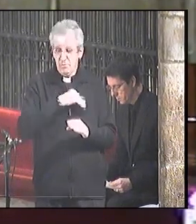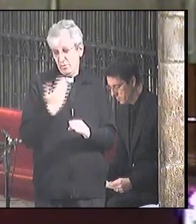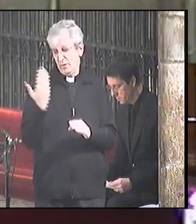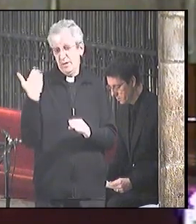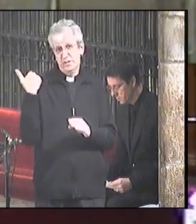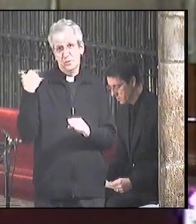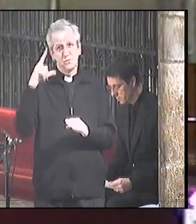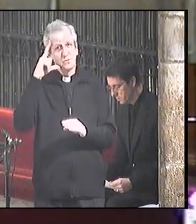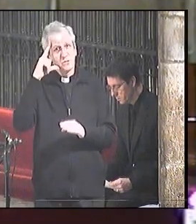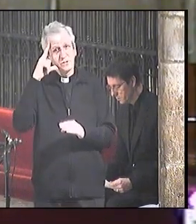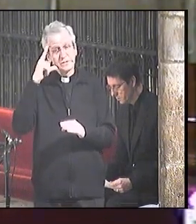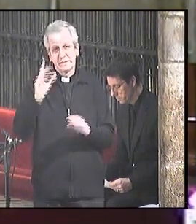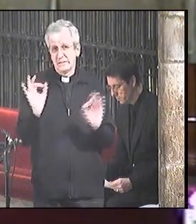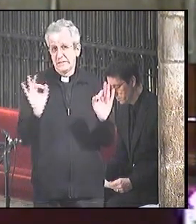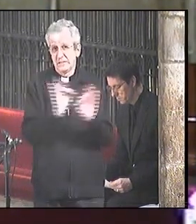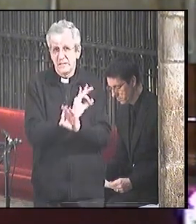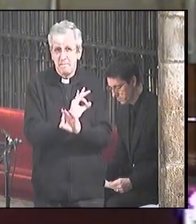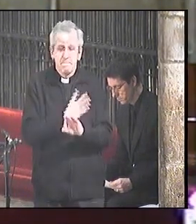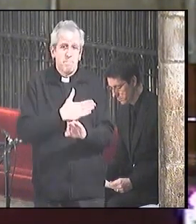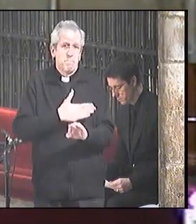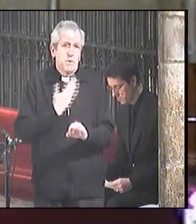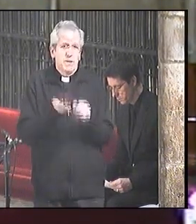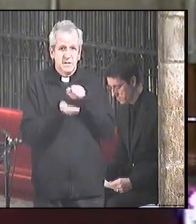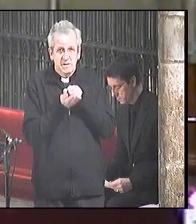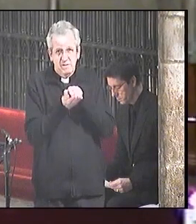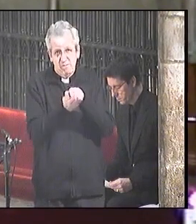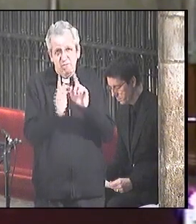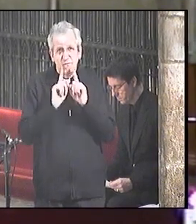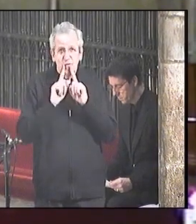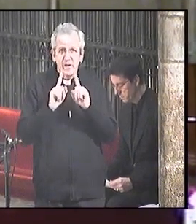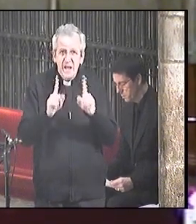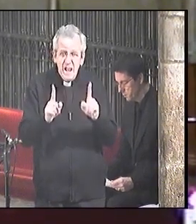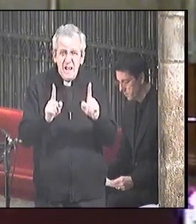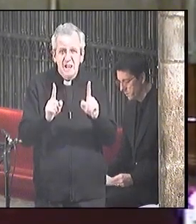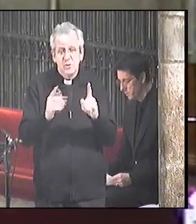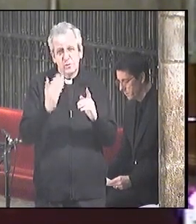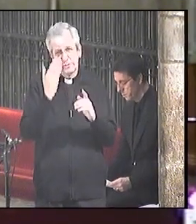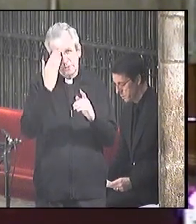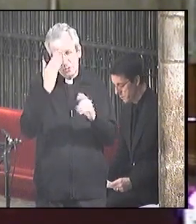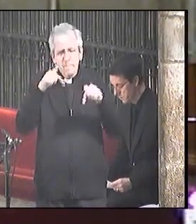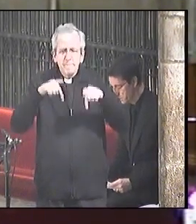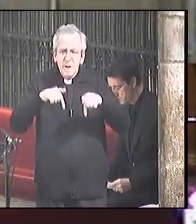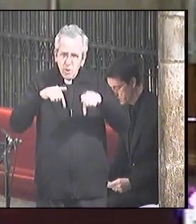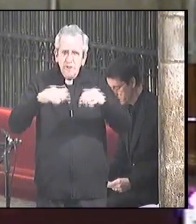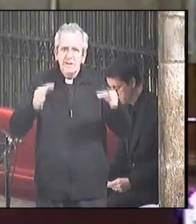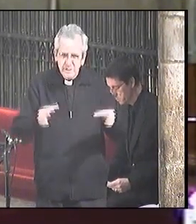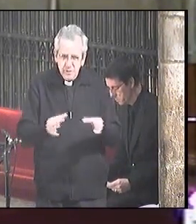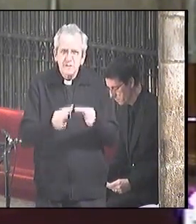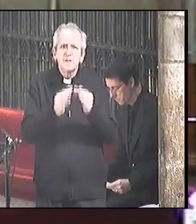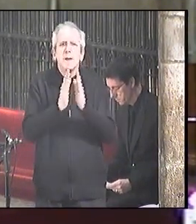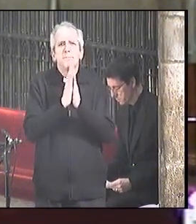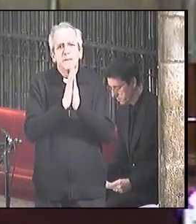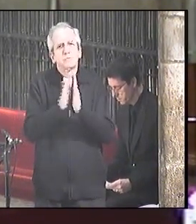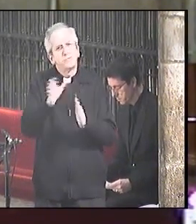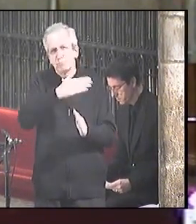dies sense poder fer un funeral, un respons, però avui preguem aquí per tots